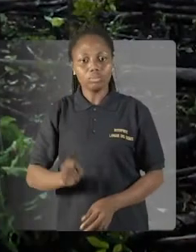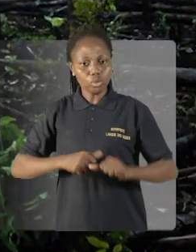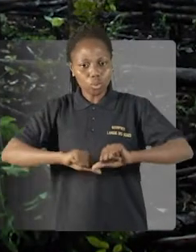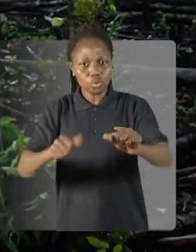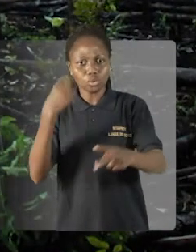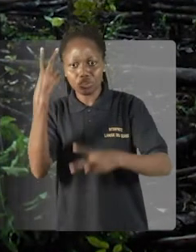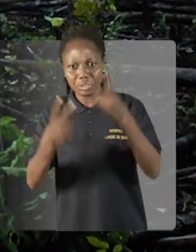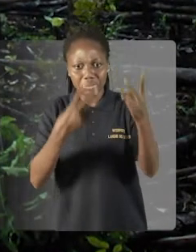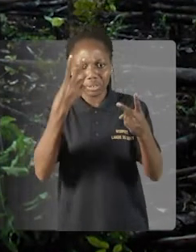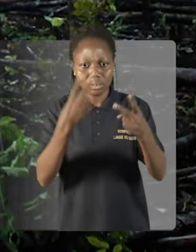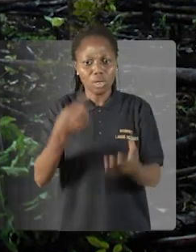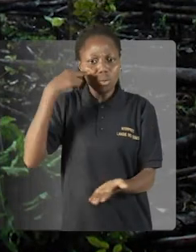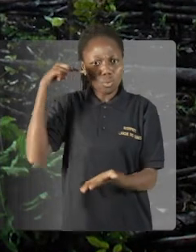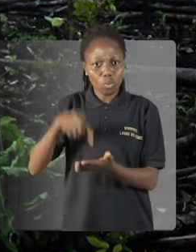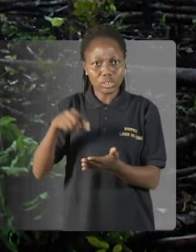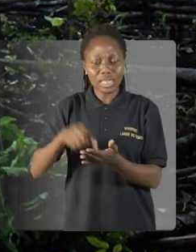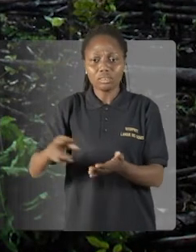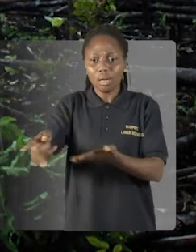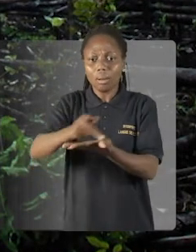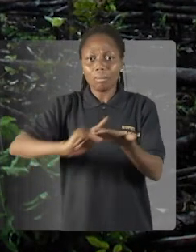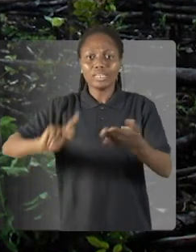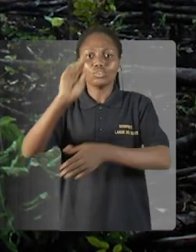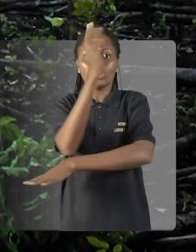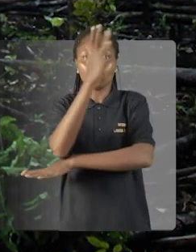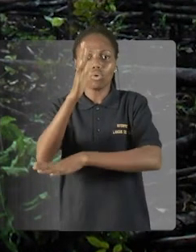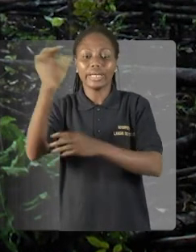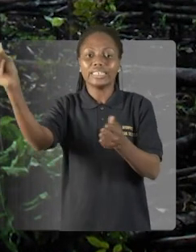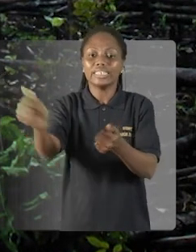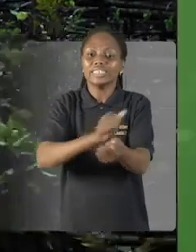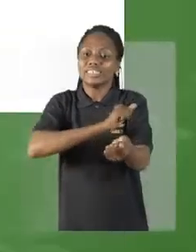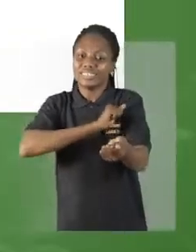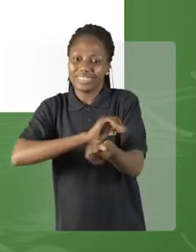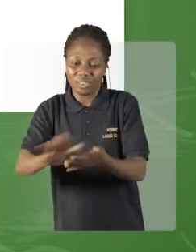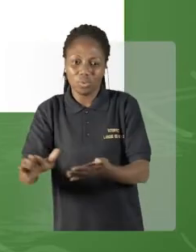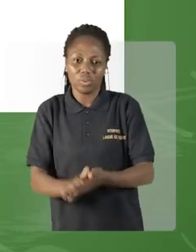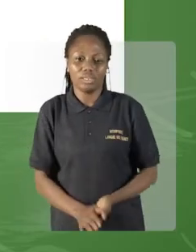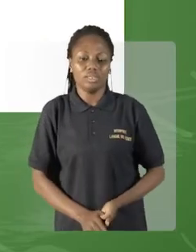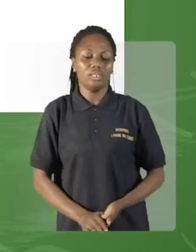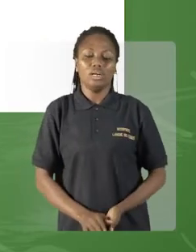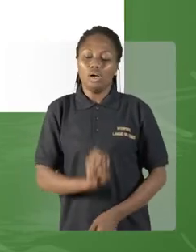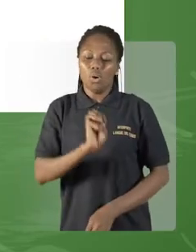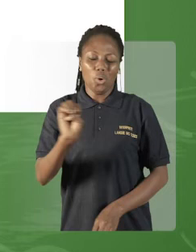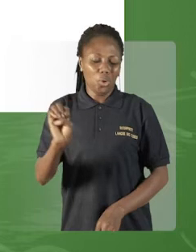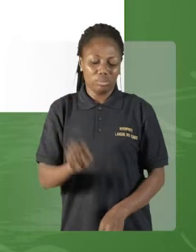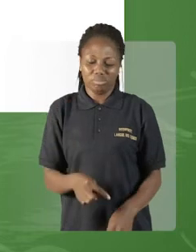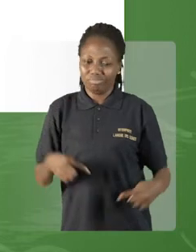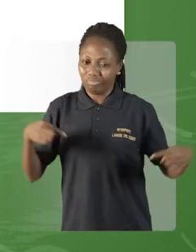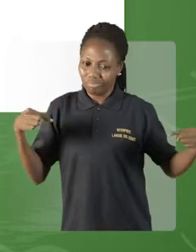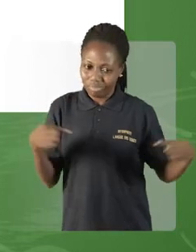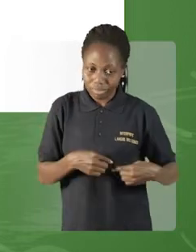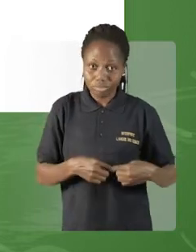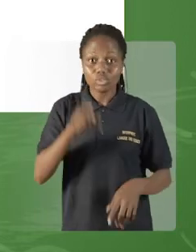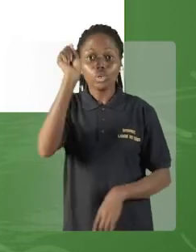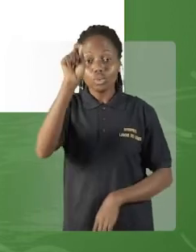détruites. Cela a évidemment provoqué un choc. Ils décident donc